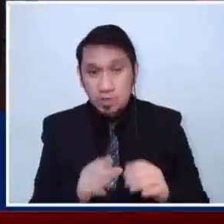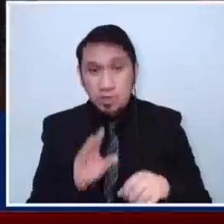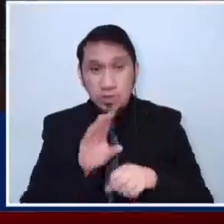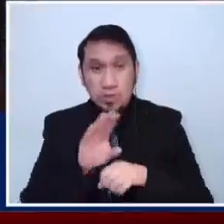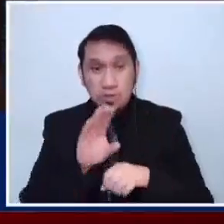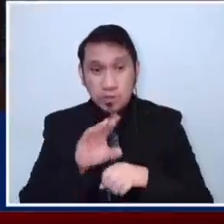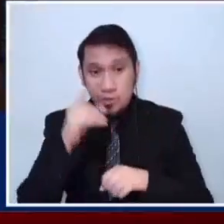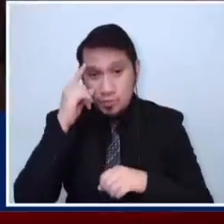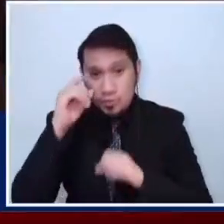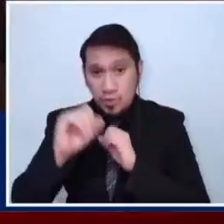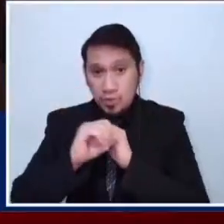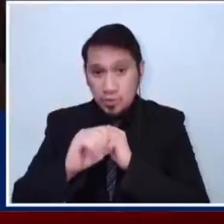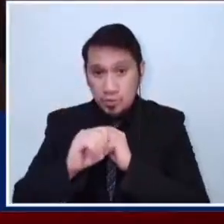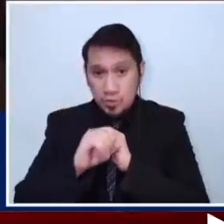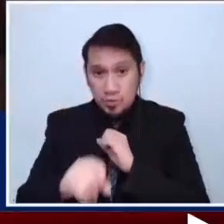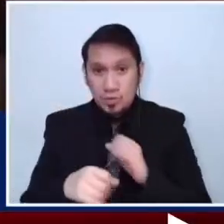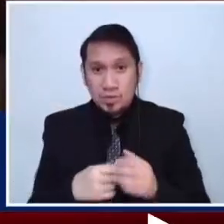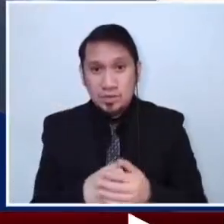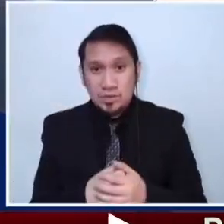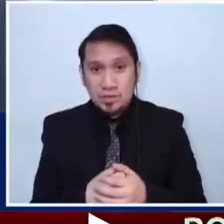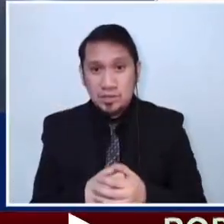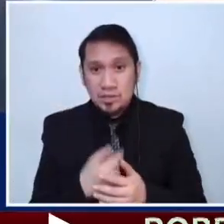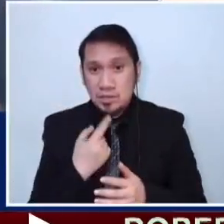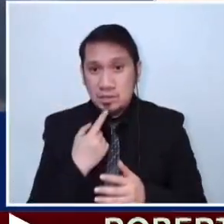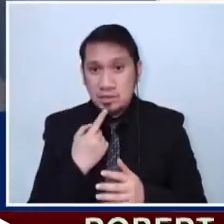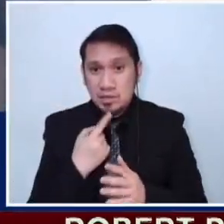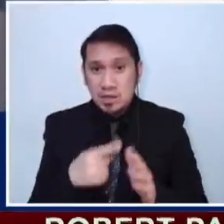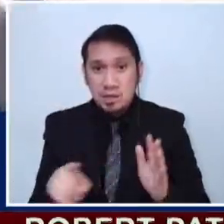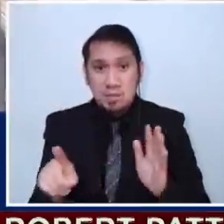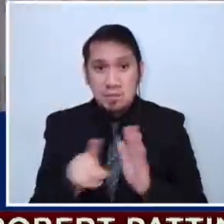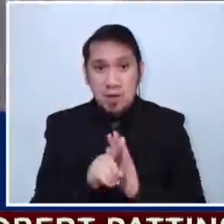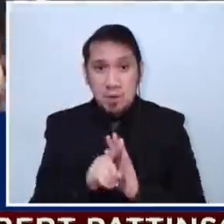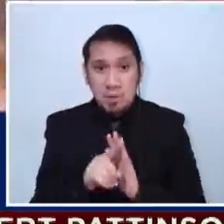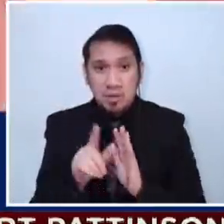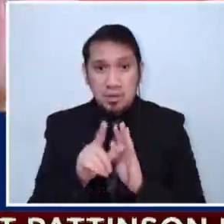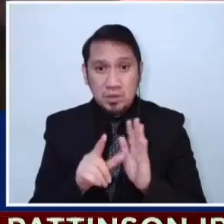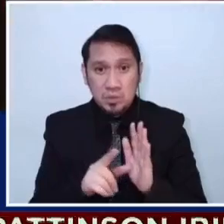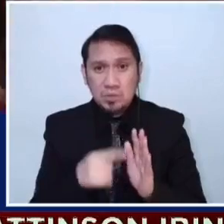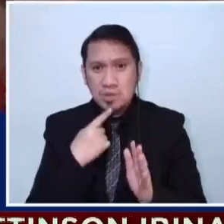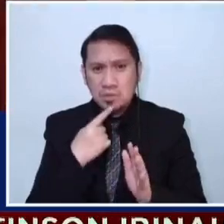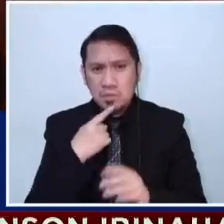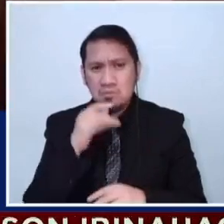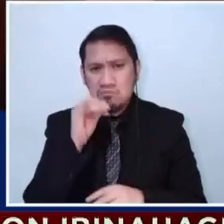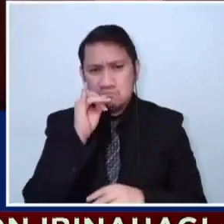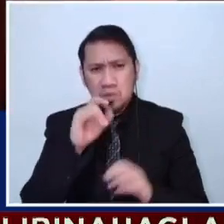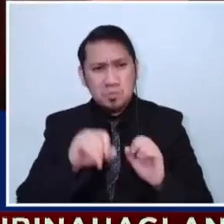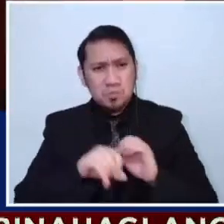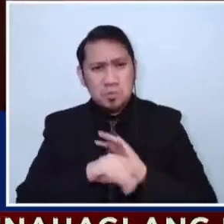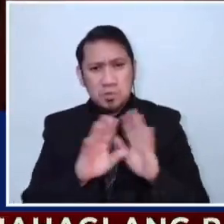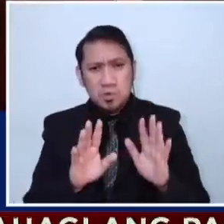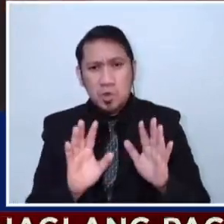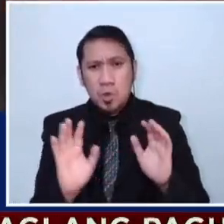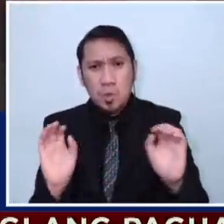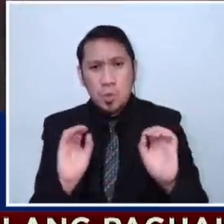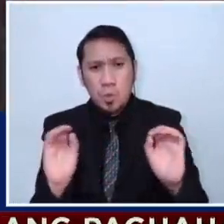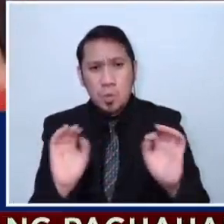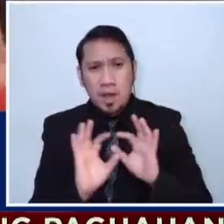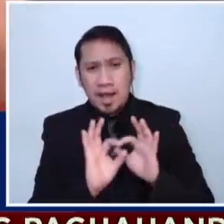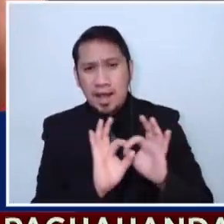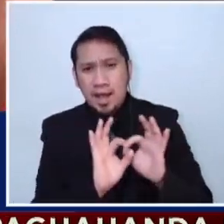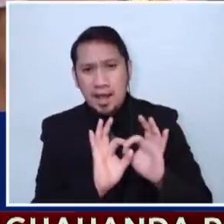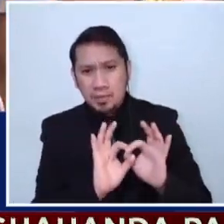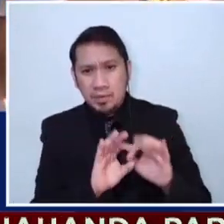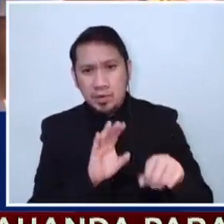kampanya, bagay na pinagbabawal ng batas. Nilinaw ni Mayor, sigurado siyang wala siyang dayuhan na